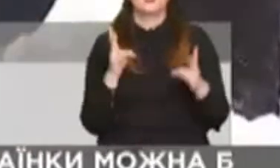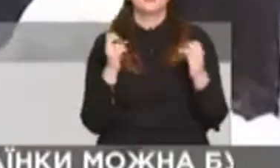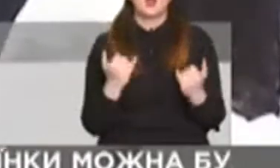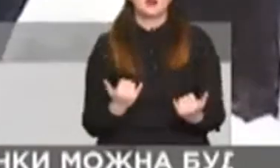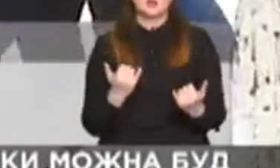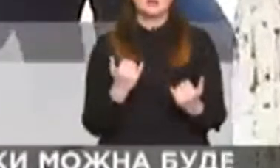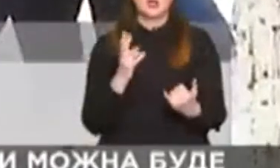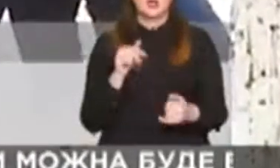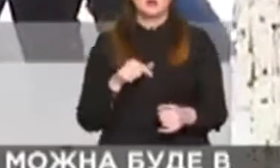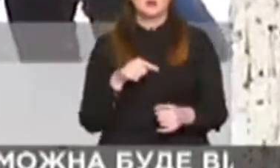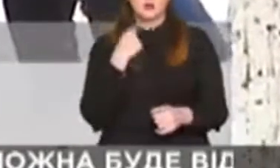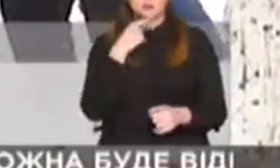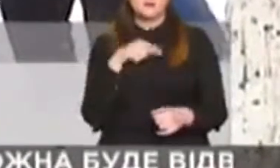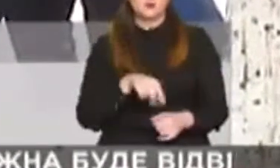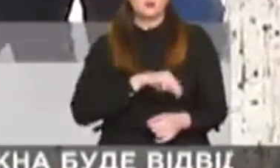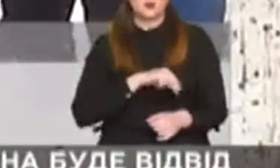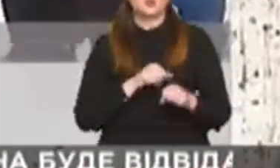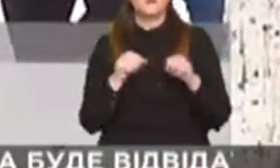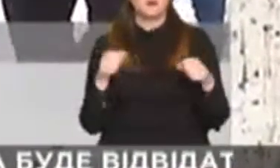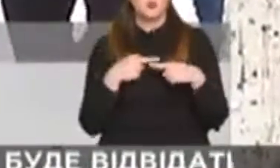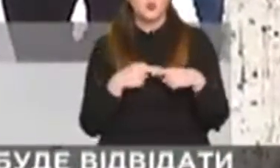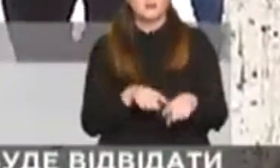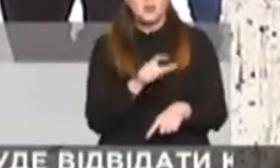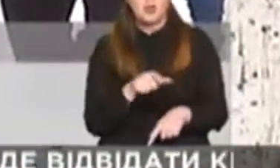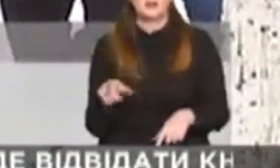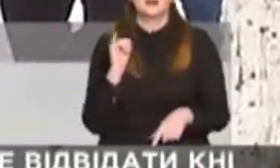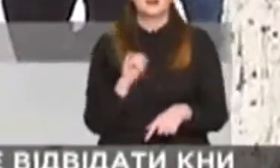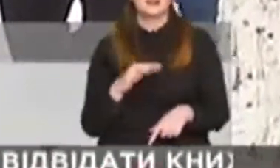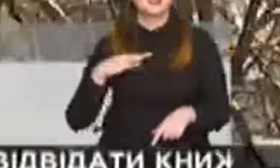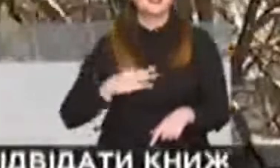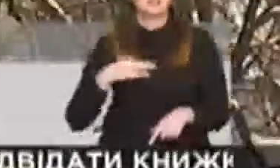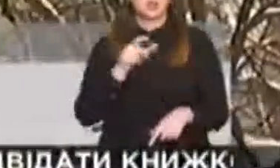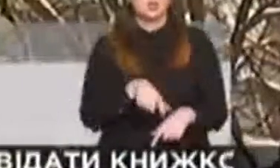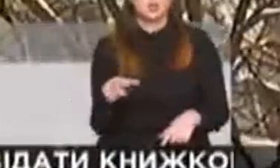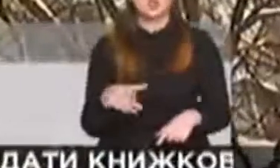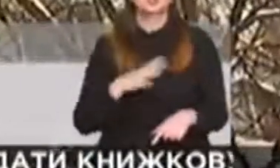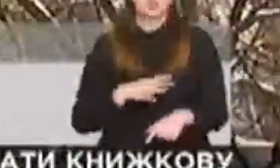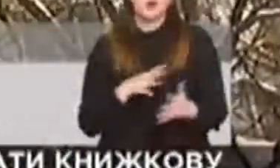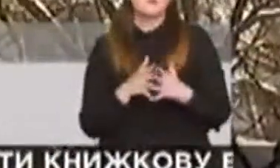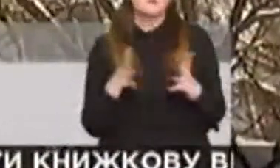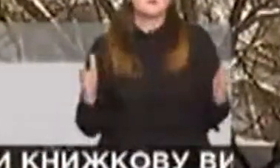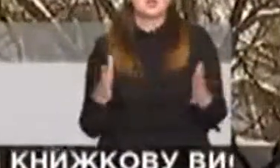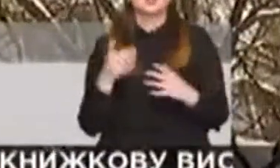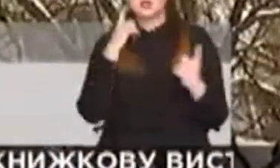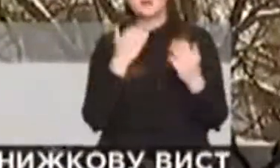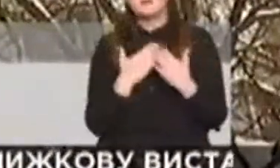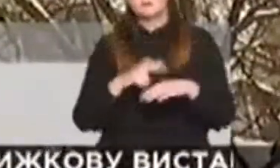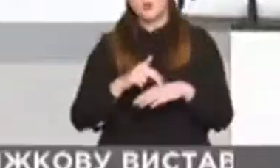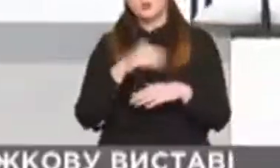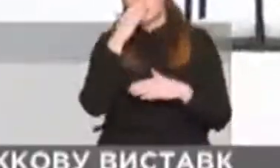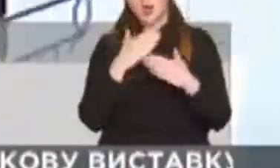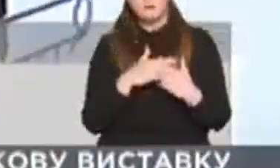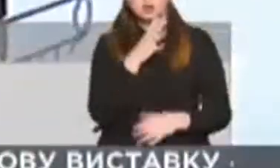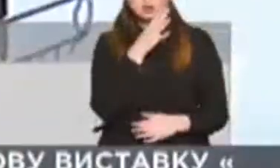наразі, як я казав, вже тут працюють і вибухотехніки, і слідчі, тому чекаємо більше інформації від поліцейських найближчим